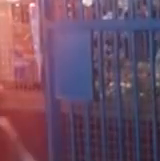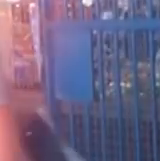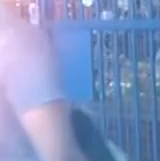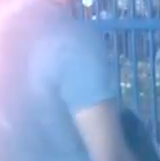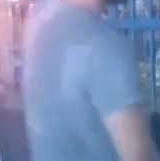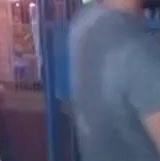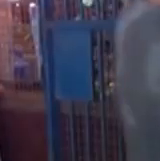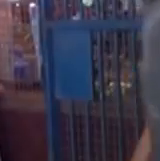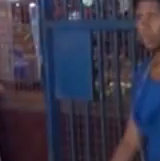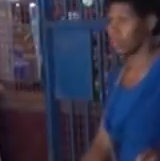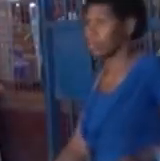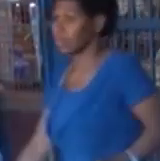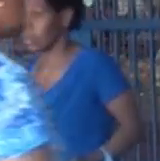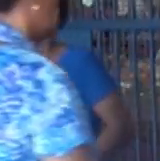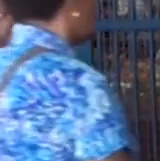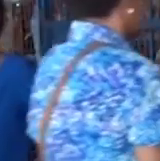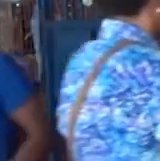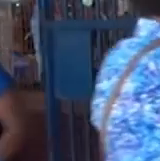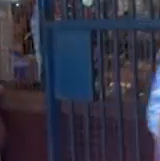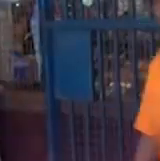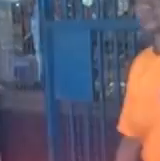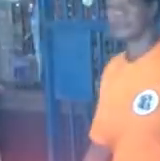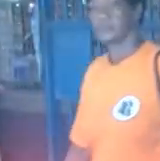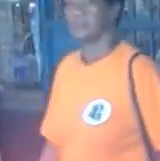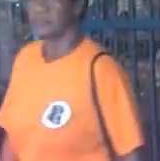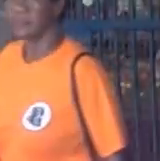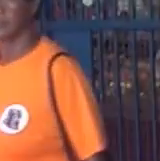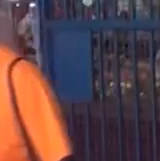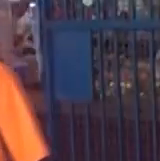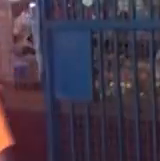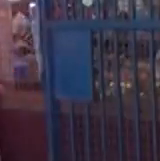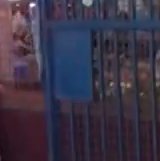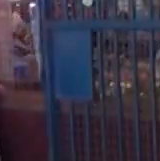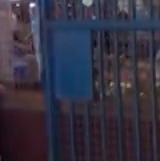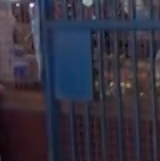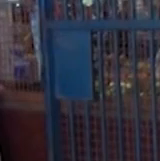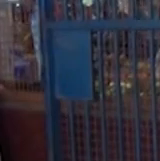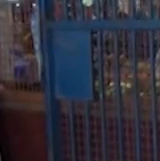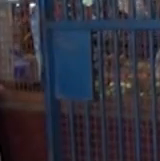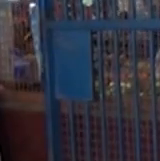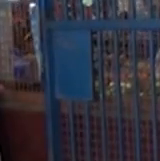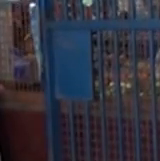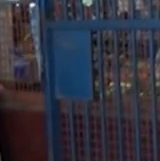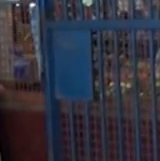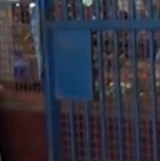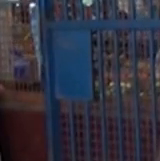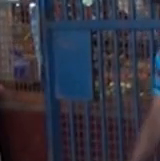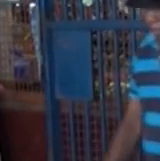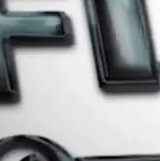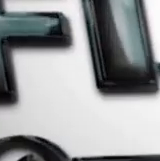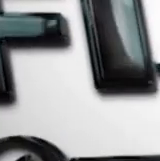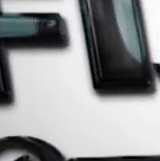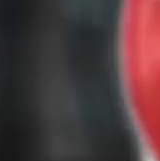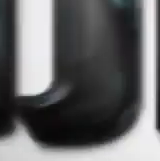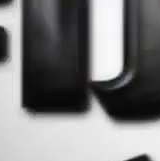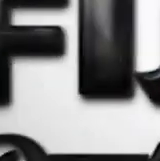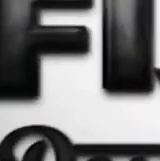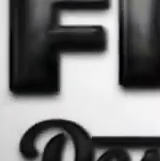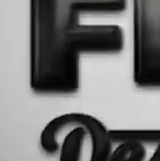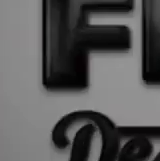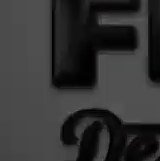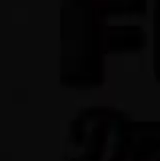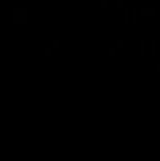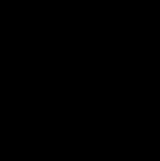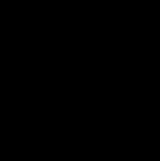कुमार स्वामी नायक गोंगो लुगु लटोका रेडियो फीजी 2 में पुराना गाना लगे हमें बहुत अच्छा लगे। रेडियो फीजी